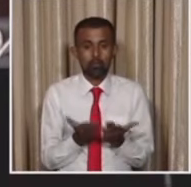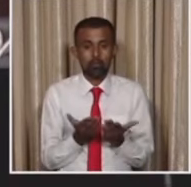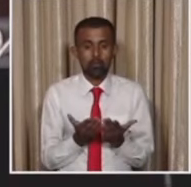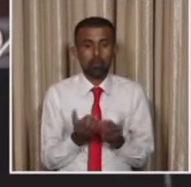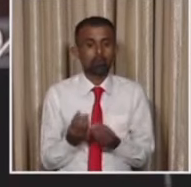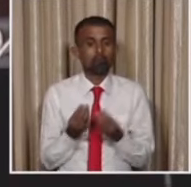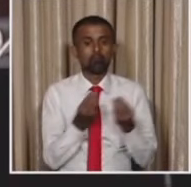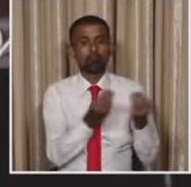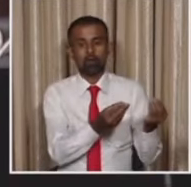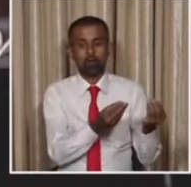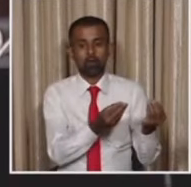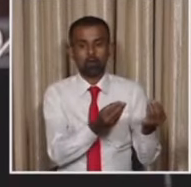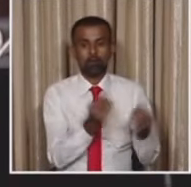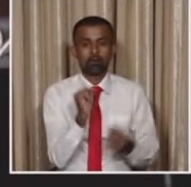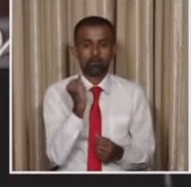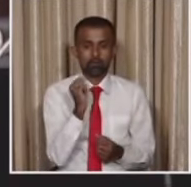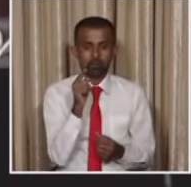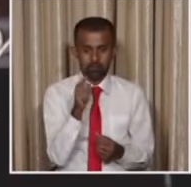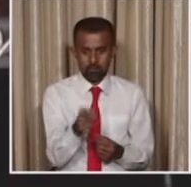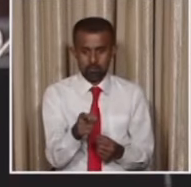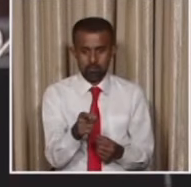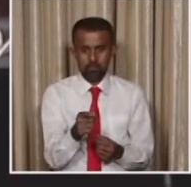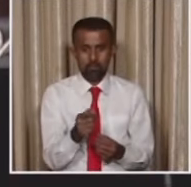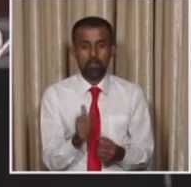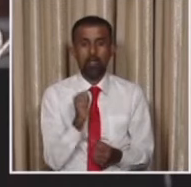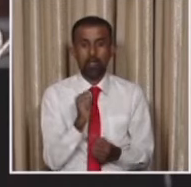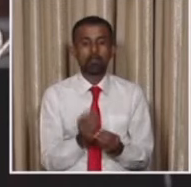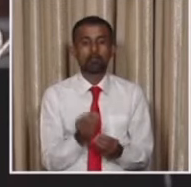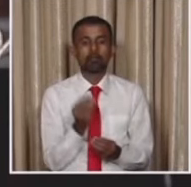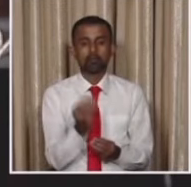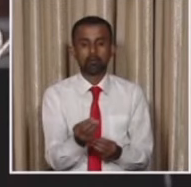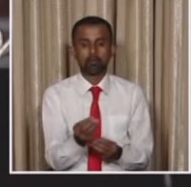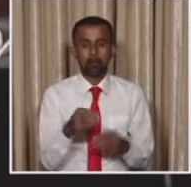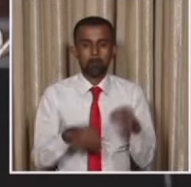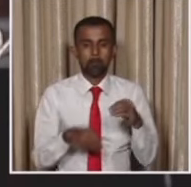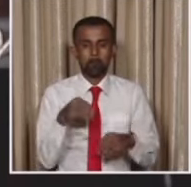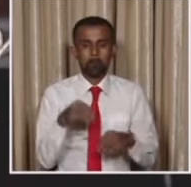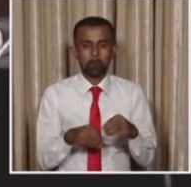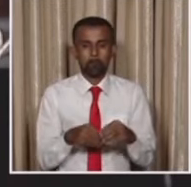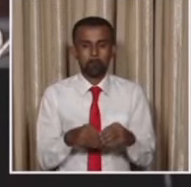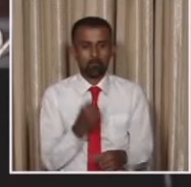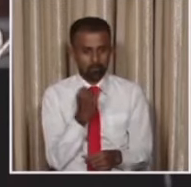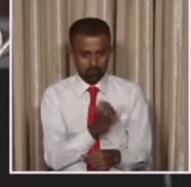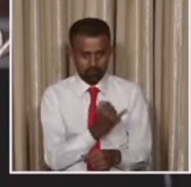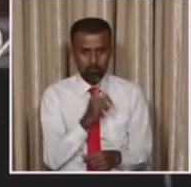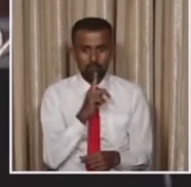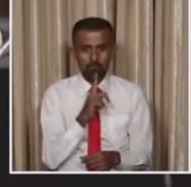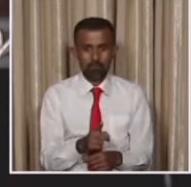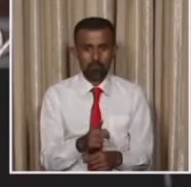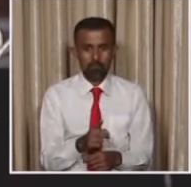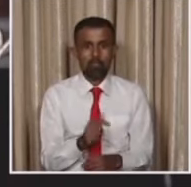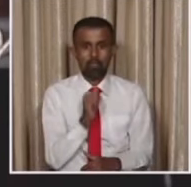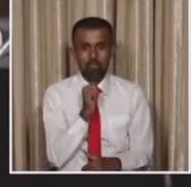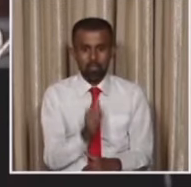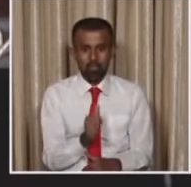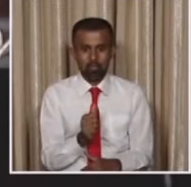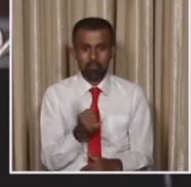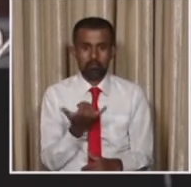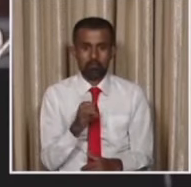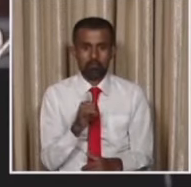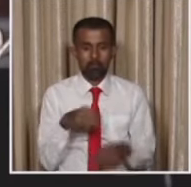බාර දෙන්න යන්නේ? නිලධාරීන්ට. ඇයි බාර දෙන්න යන්නේ? දේශපාලකයන් දූෂිතයි කියලා. ඇත්ත,